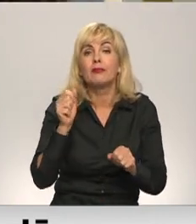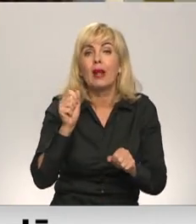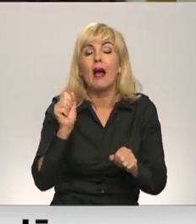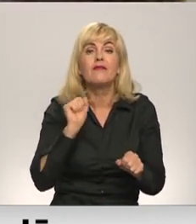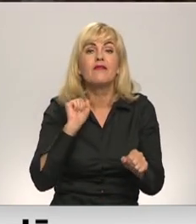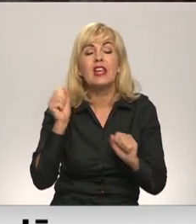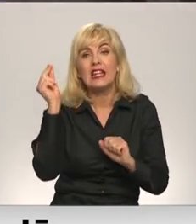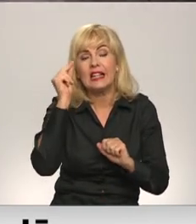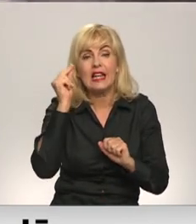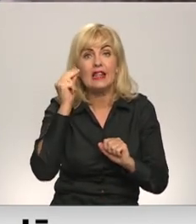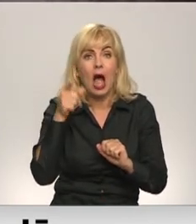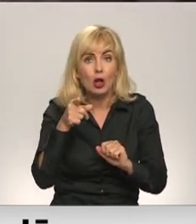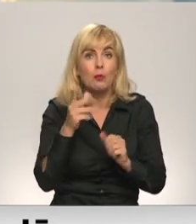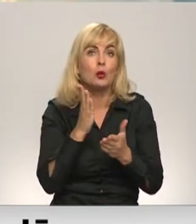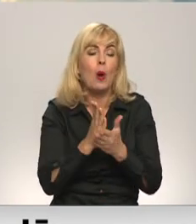kā rotaļājoties.